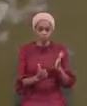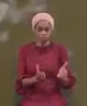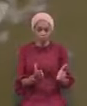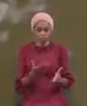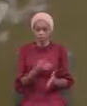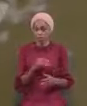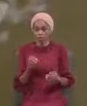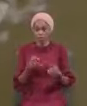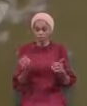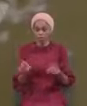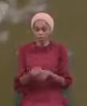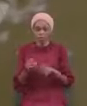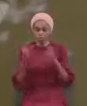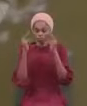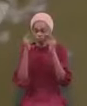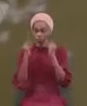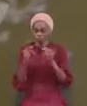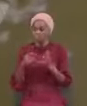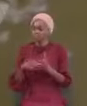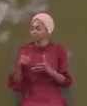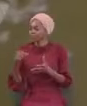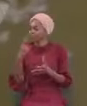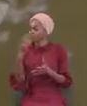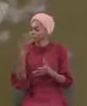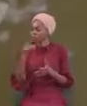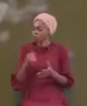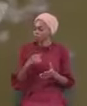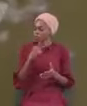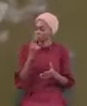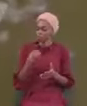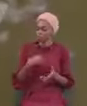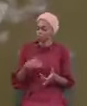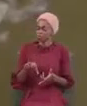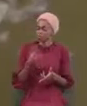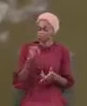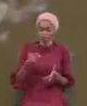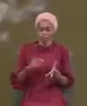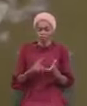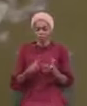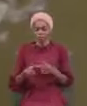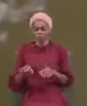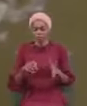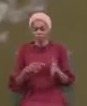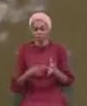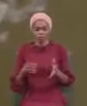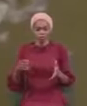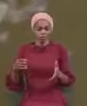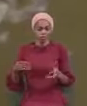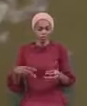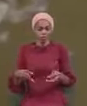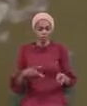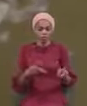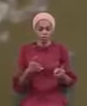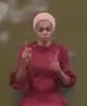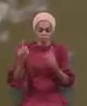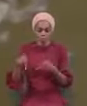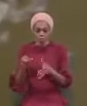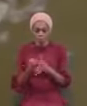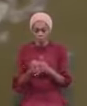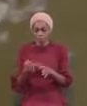pourquoi ne pas faire ainsi ce qui l'ont fait avaent souffert pour ça